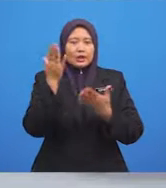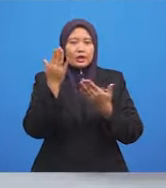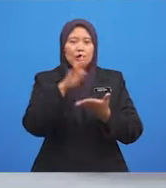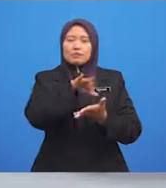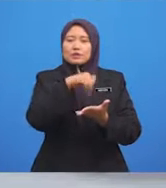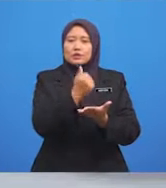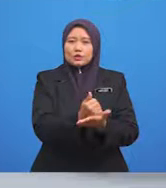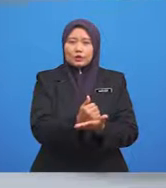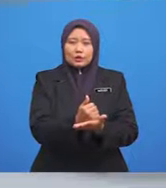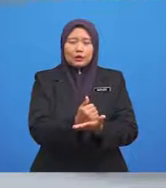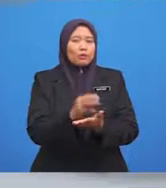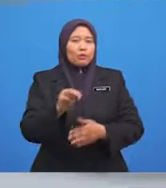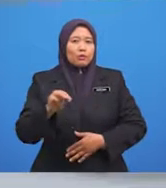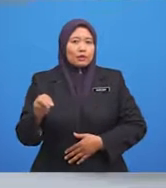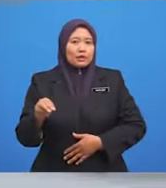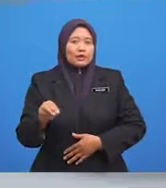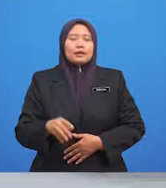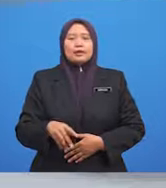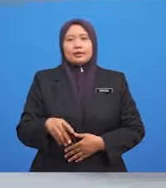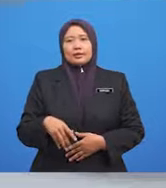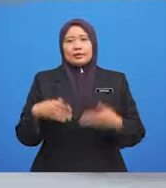dalam keadaan sihat dan ceria.